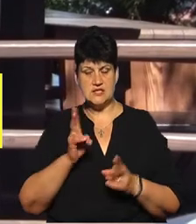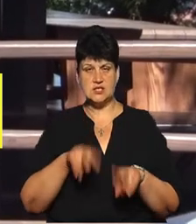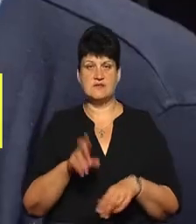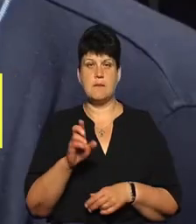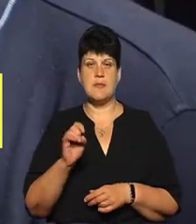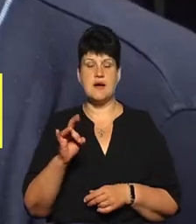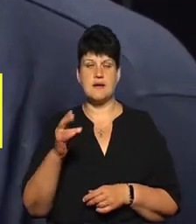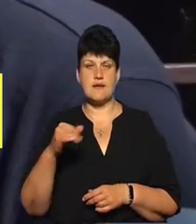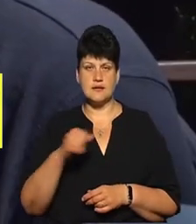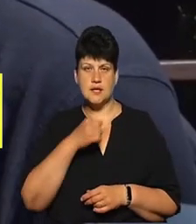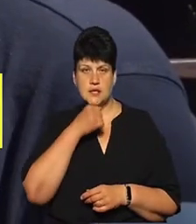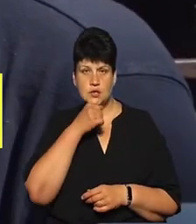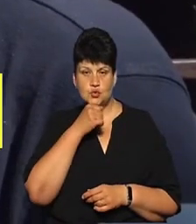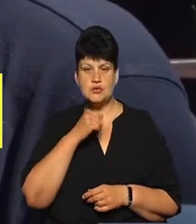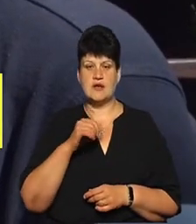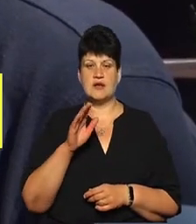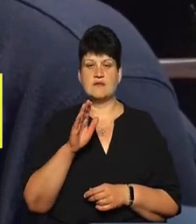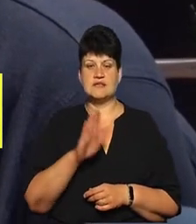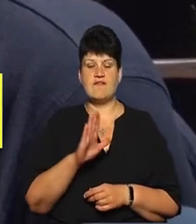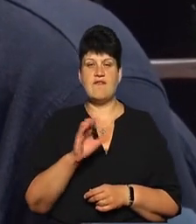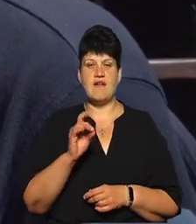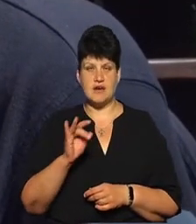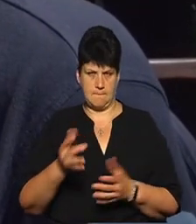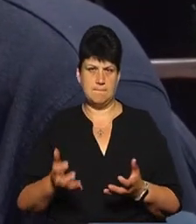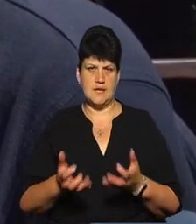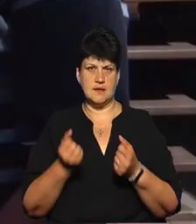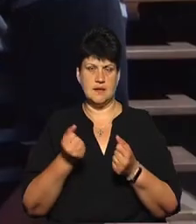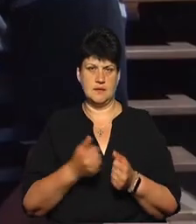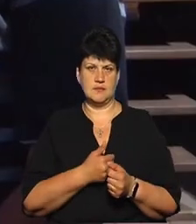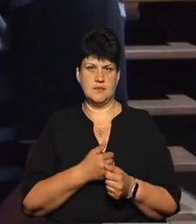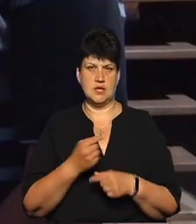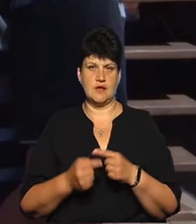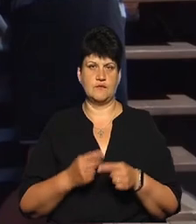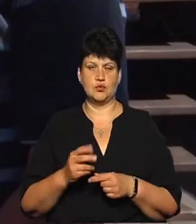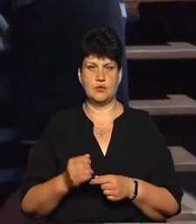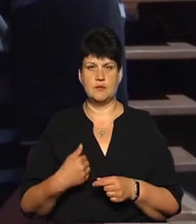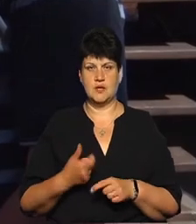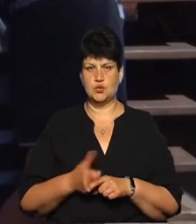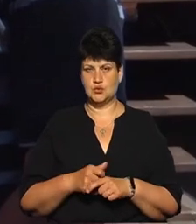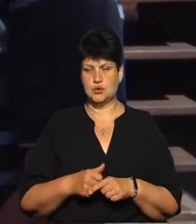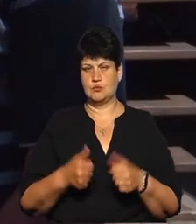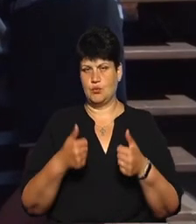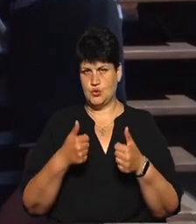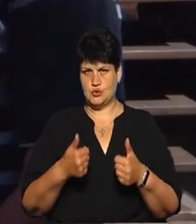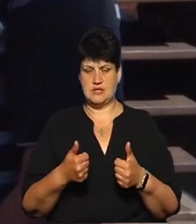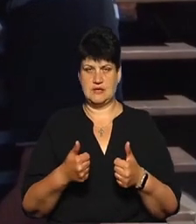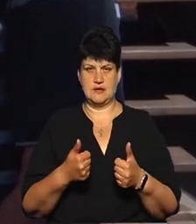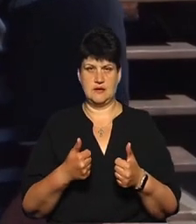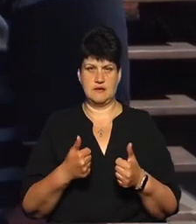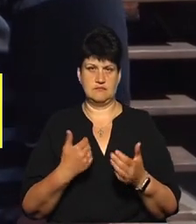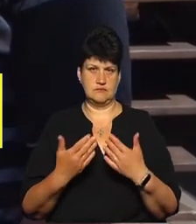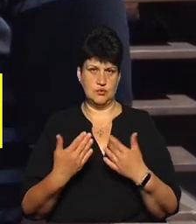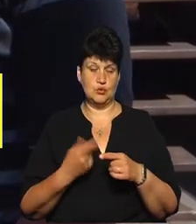Дідусь Дениса Василь Ваврик каже, підтримує ініціативу внука. Ми дуже позитивно відреагували на цю ідею.